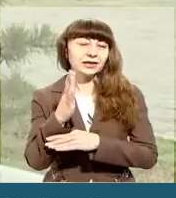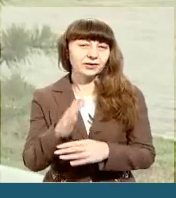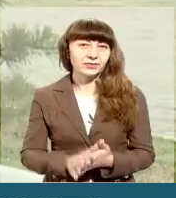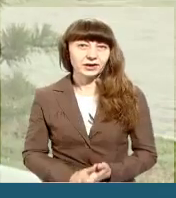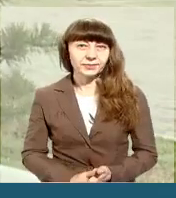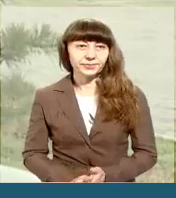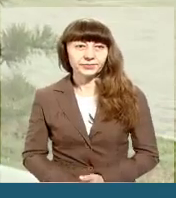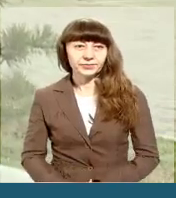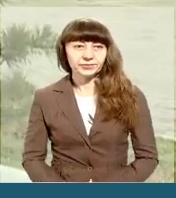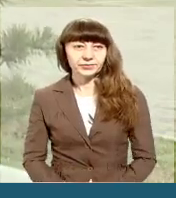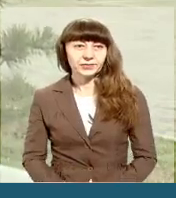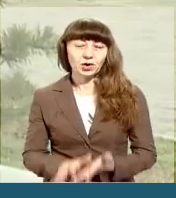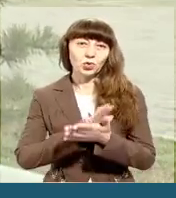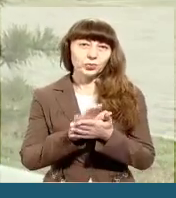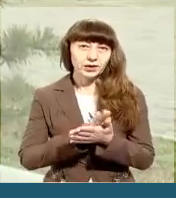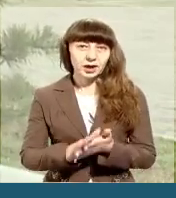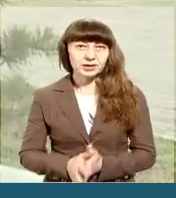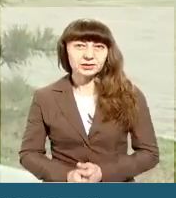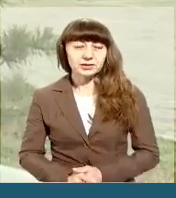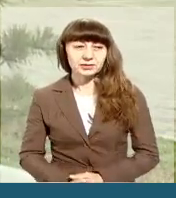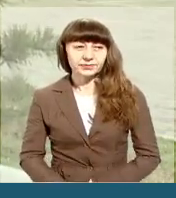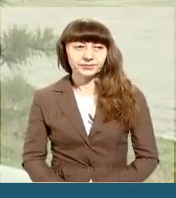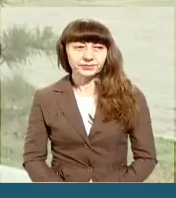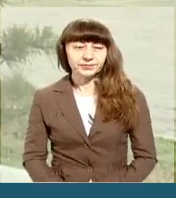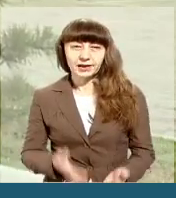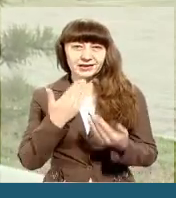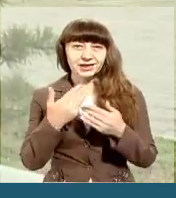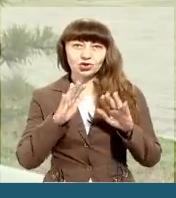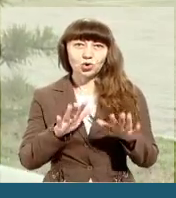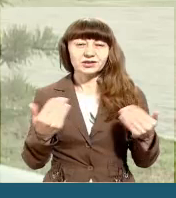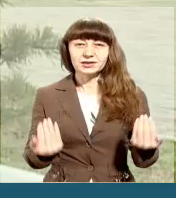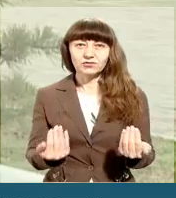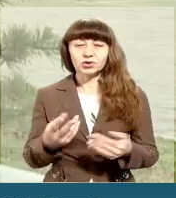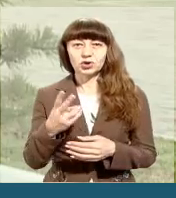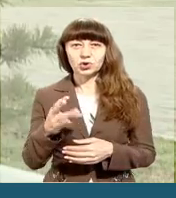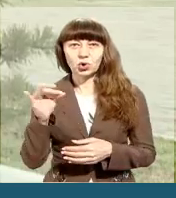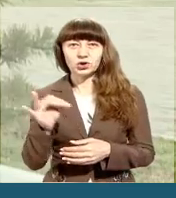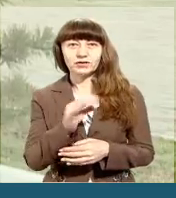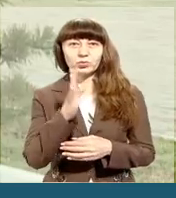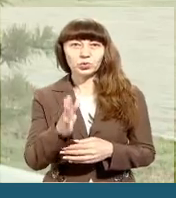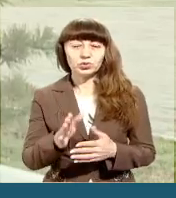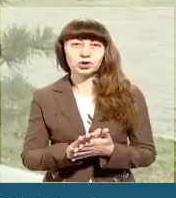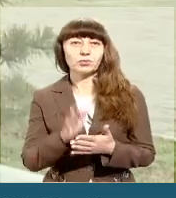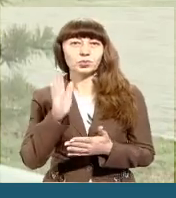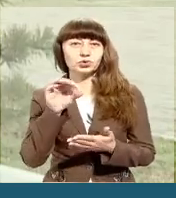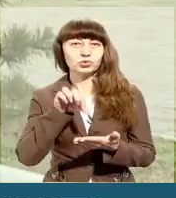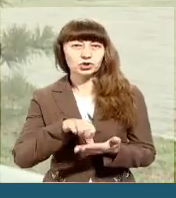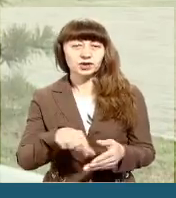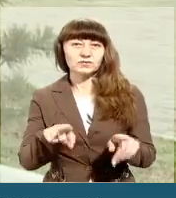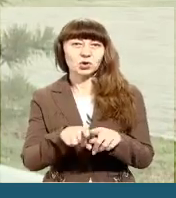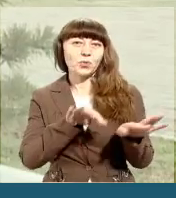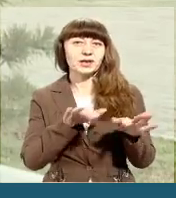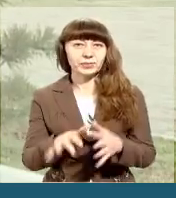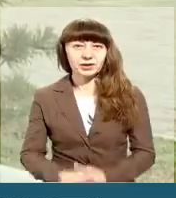қадамдар жасап жатыр. Мұндай шаралар тек бүгін ғана емес, болашақта да біздің ауылымыздың дамуы үшін маңызды рөл атқарады деген үміттемін.